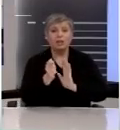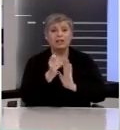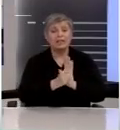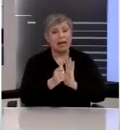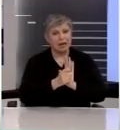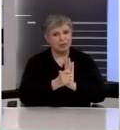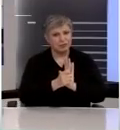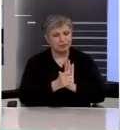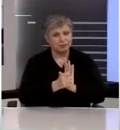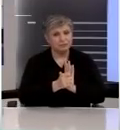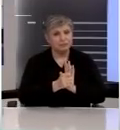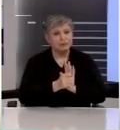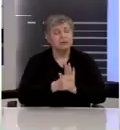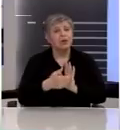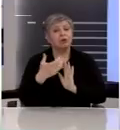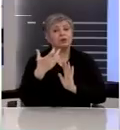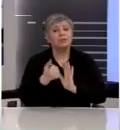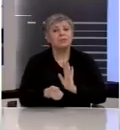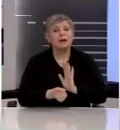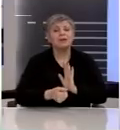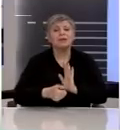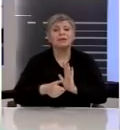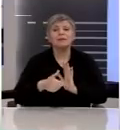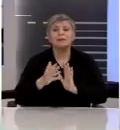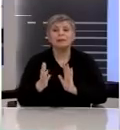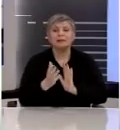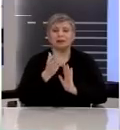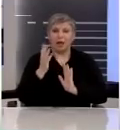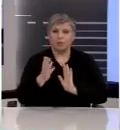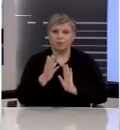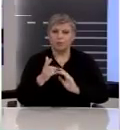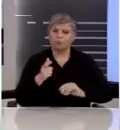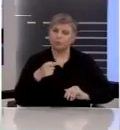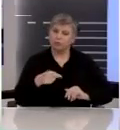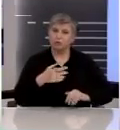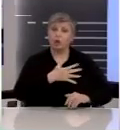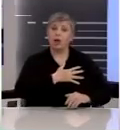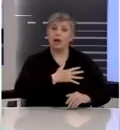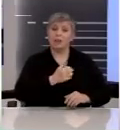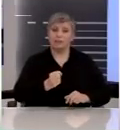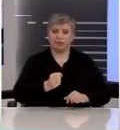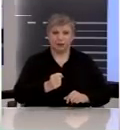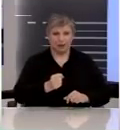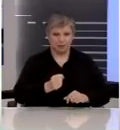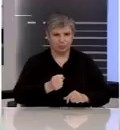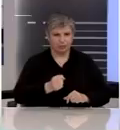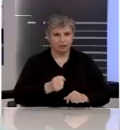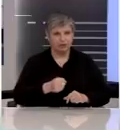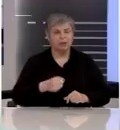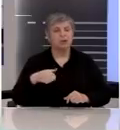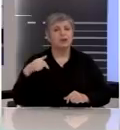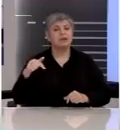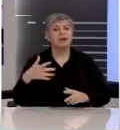αξιόπιστη πηγή, προσέξτε, αξιόπιστη πηγή, που βρίσκεται στο στενό περιβάλλον